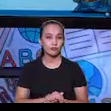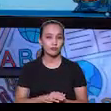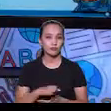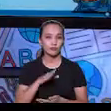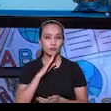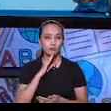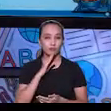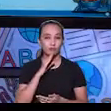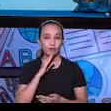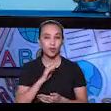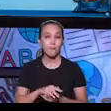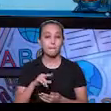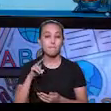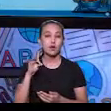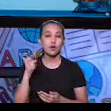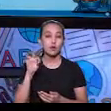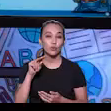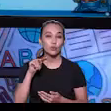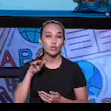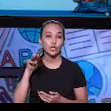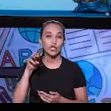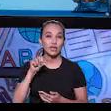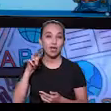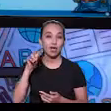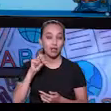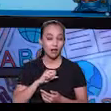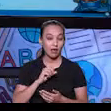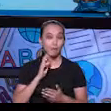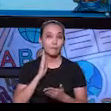Девочка прочитала. Посмотрите внимательно.